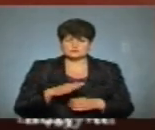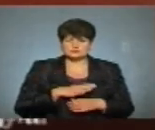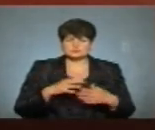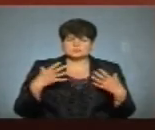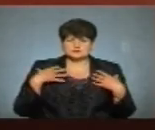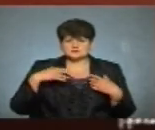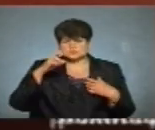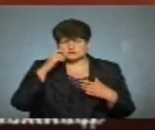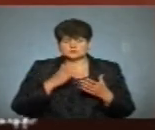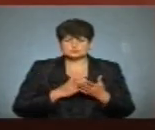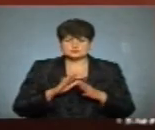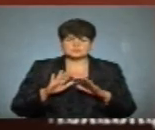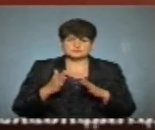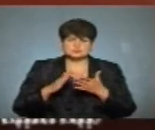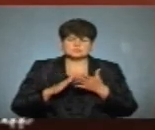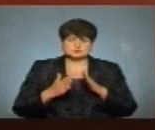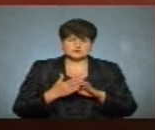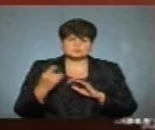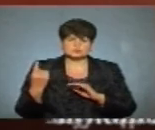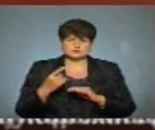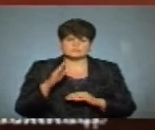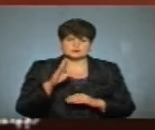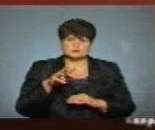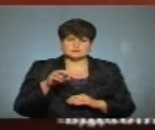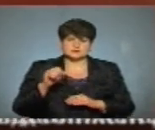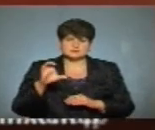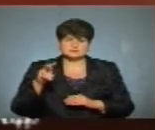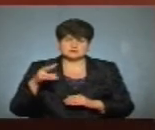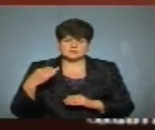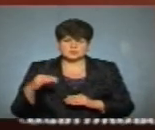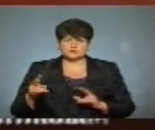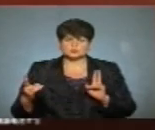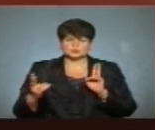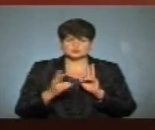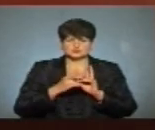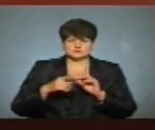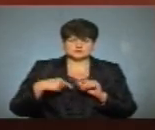з начальником Державної служби з надзвичайних ситуацій області Віктором Маслеєм. До зустрічі.